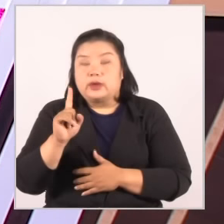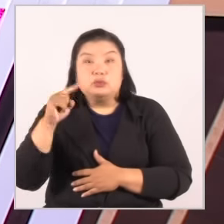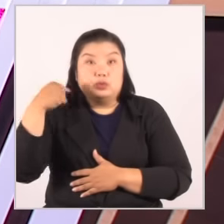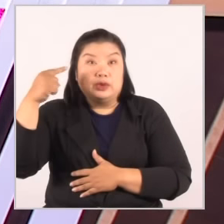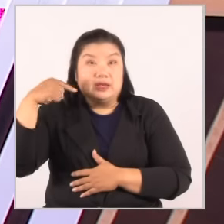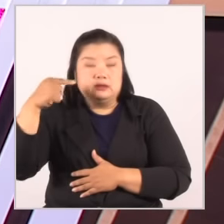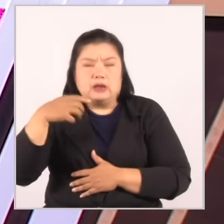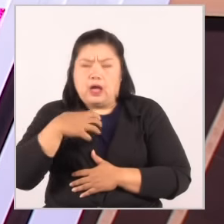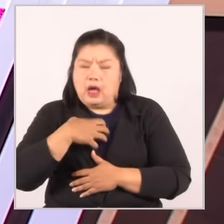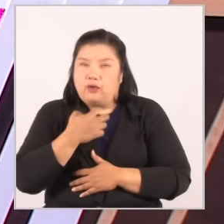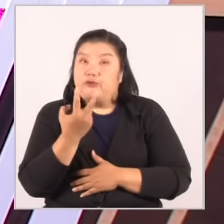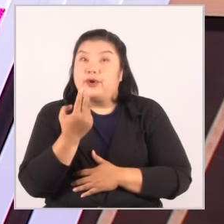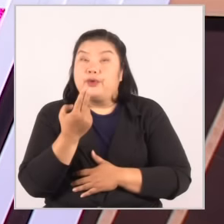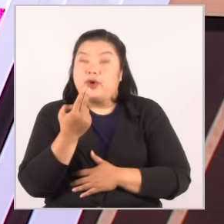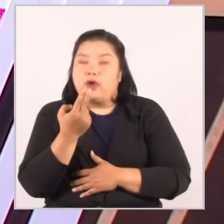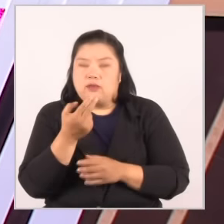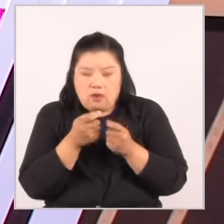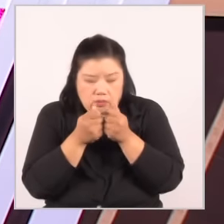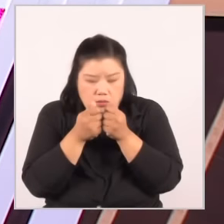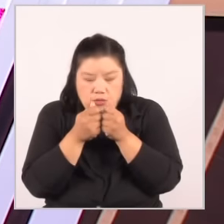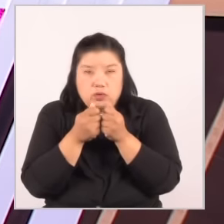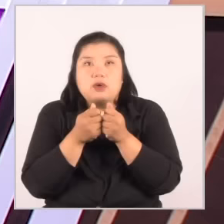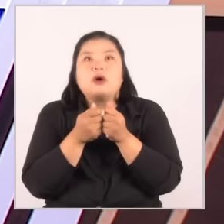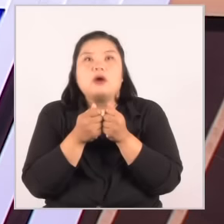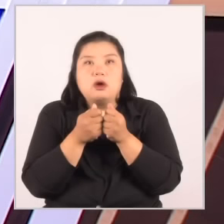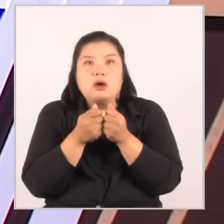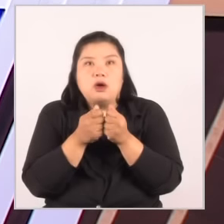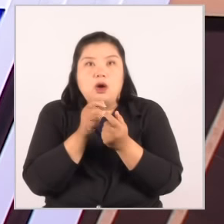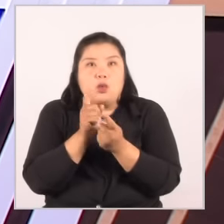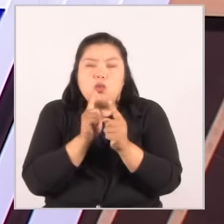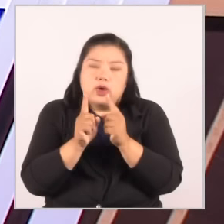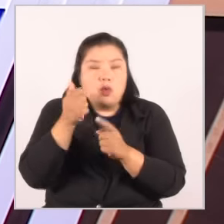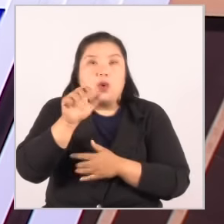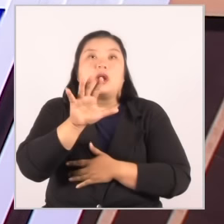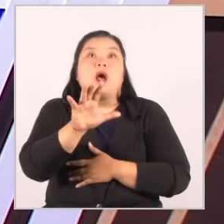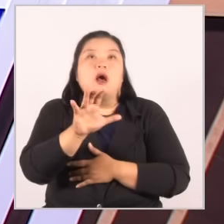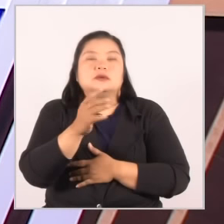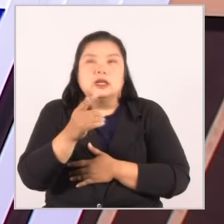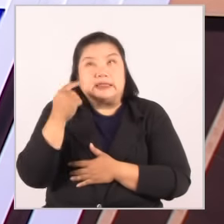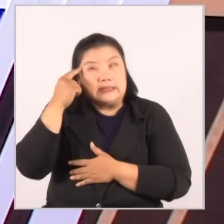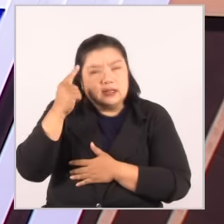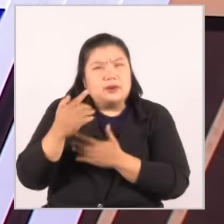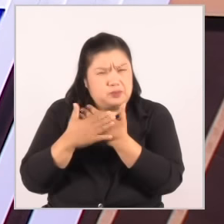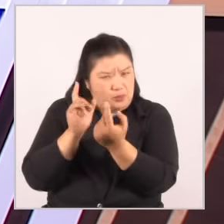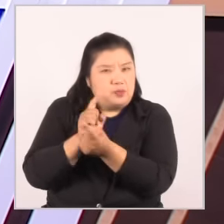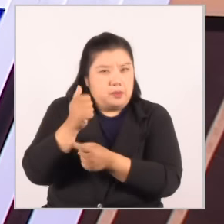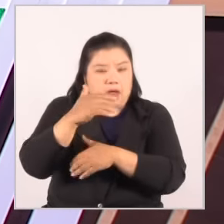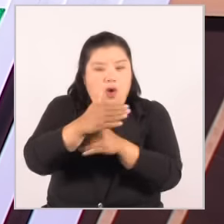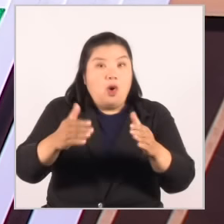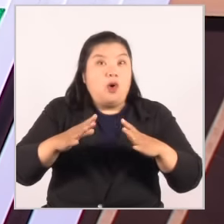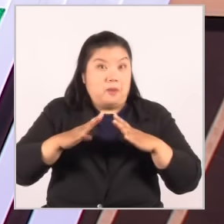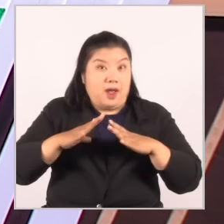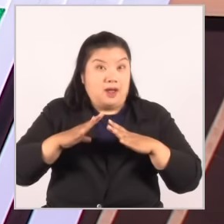ผู้ชายก็มาหาที่ห้องเสียทั้งตัวเสียทั้งใจมันเจ็บใจที่เธอเนี่ยครับบอกว่าถูกผู้ชายคนที่ว่